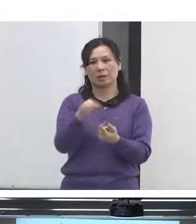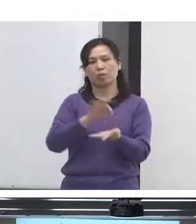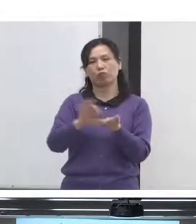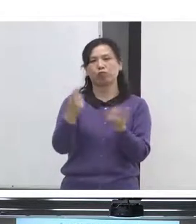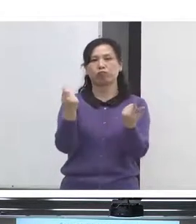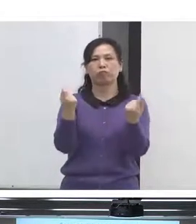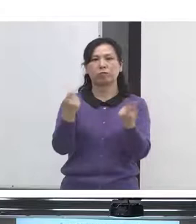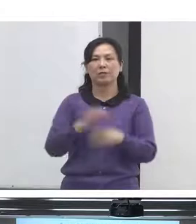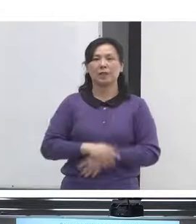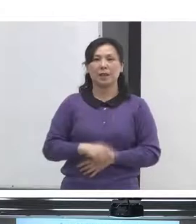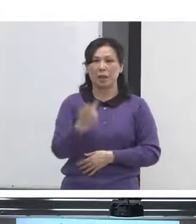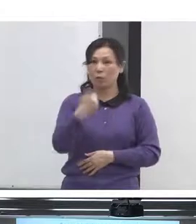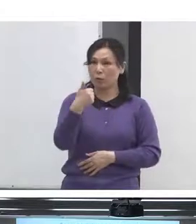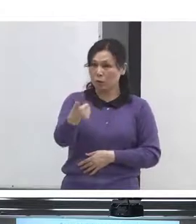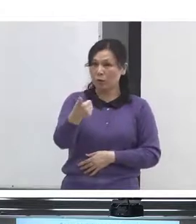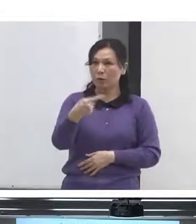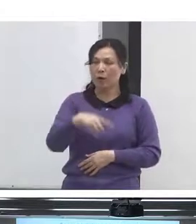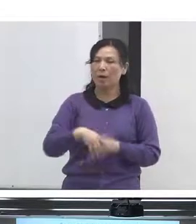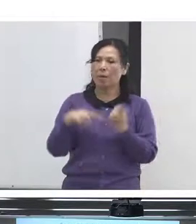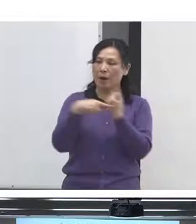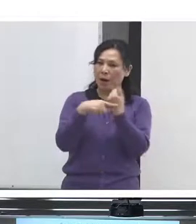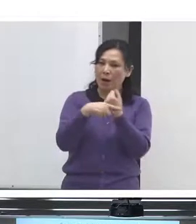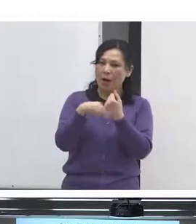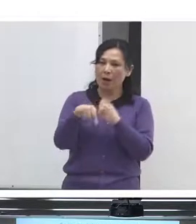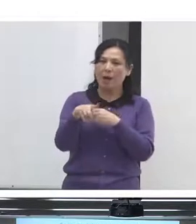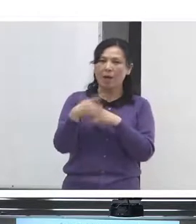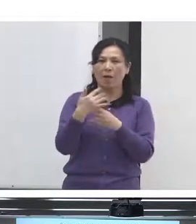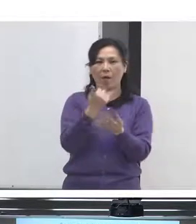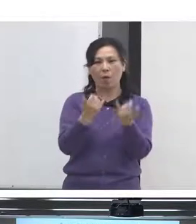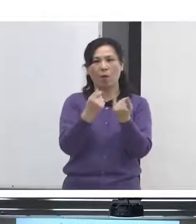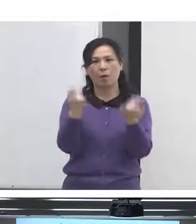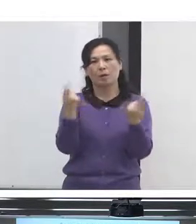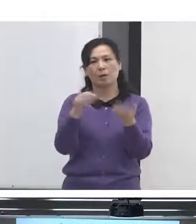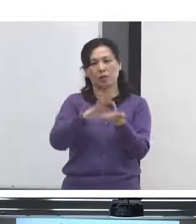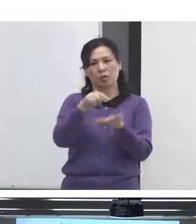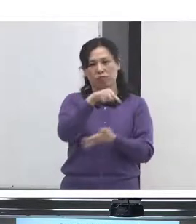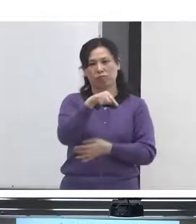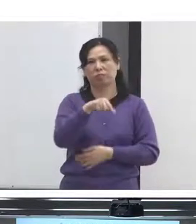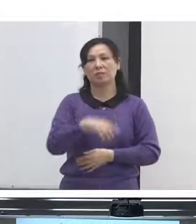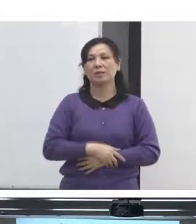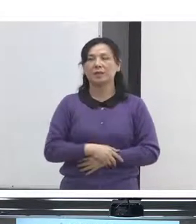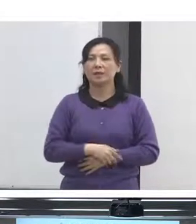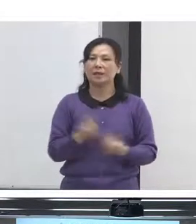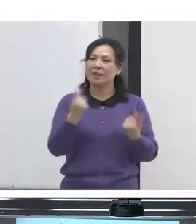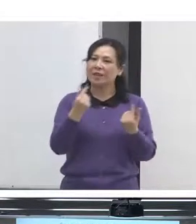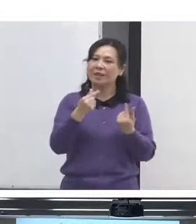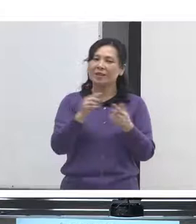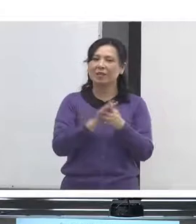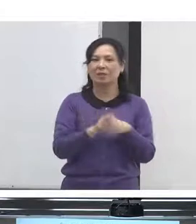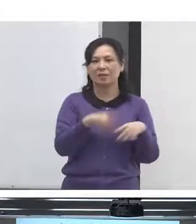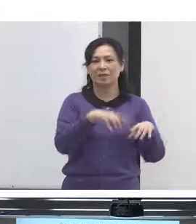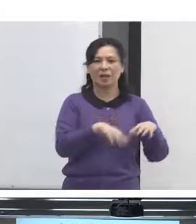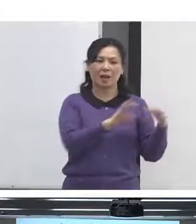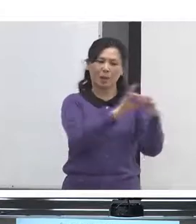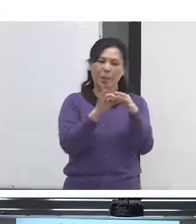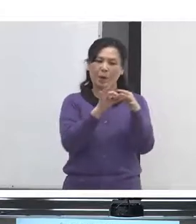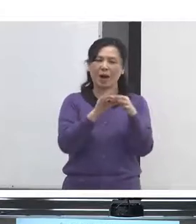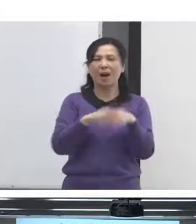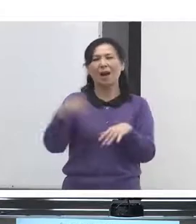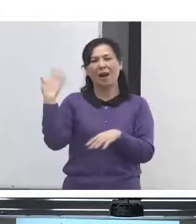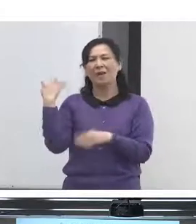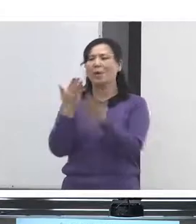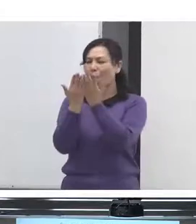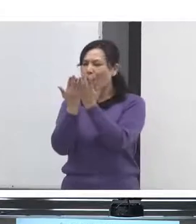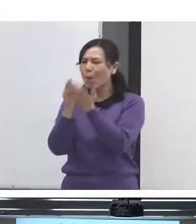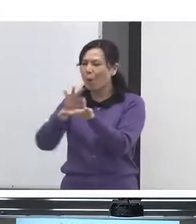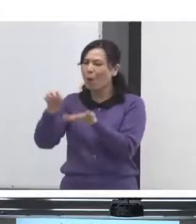最好的研究生通通都是进都是 ASRI， 所以这其实是一个有点像产业链吧。很早以前大家在学就学这一块资